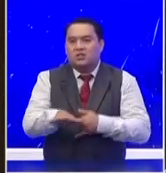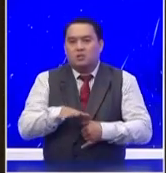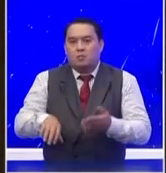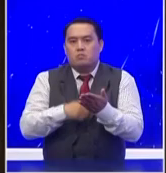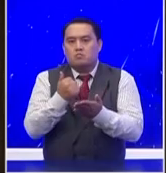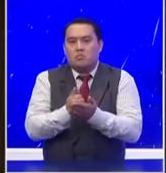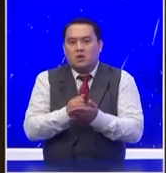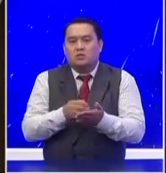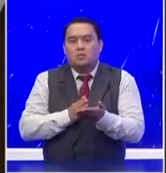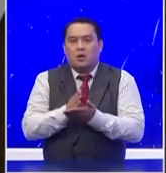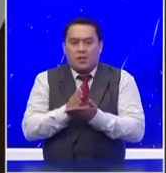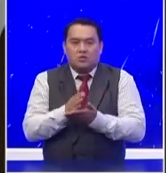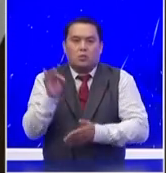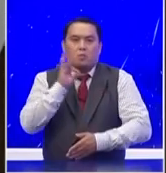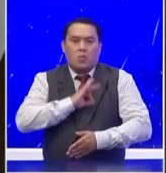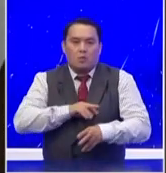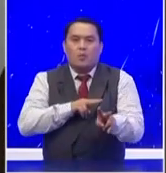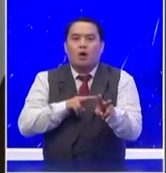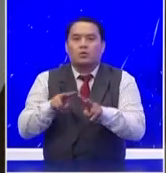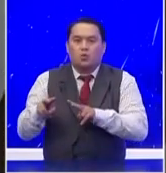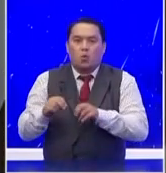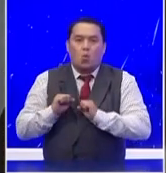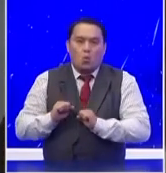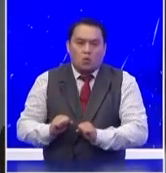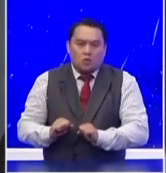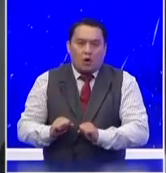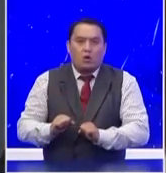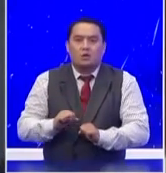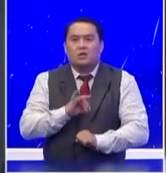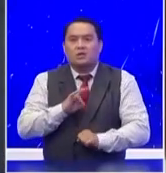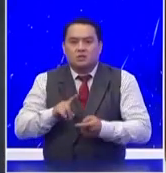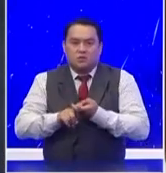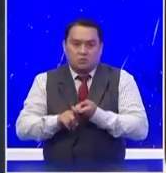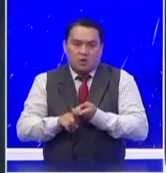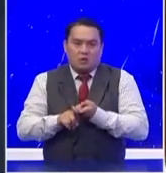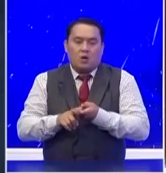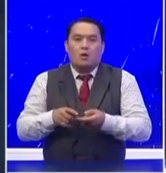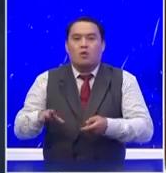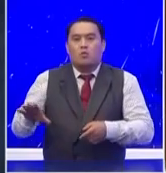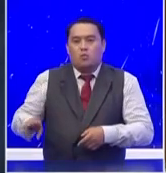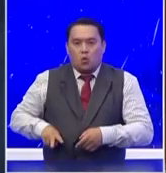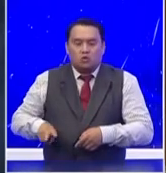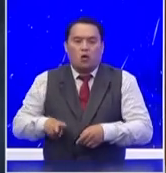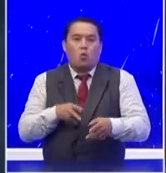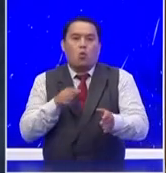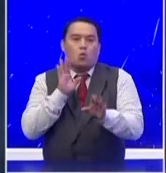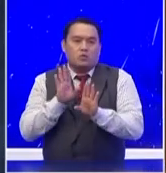маманы, облыстық жерді пайдалануды бақылау және қорғау жөніндегі мемлекеттік инспекциясы бастығының орынбасары қызметінде болған. Алматы облысы